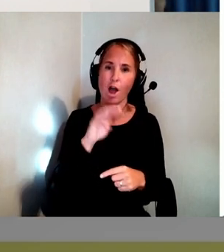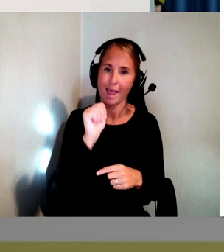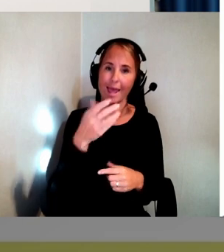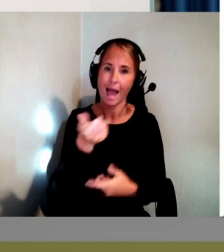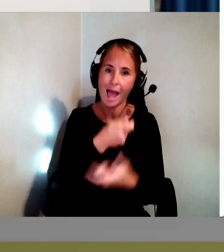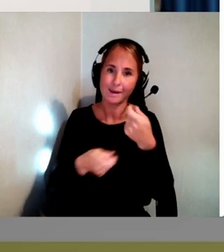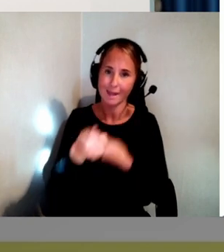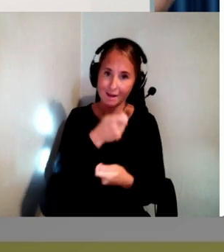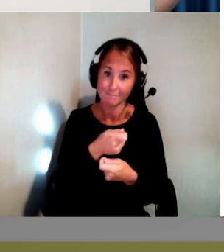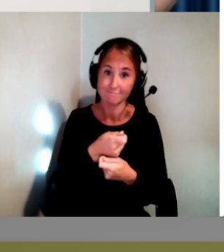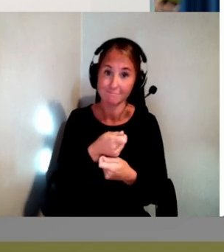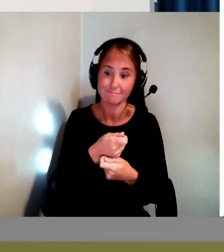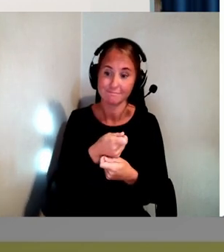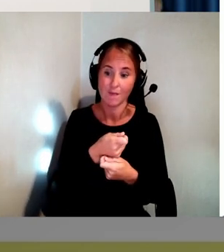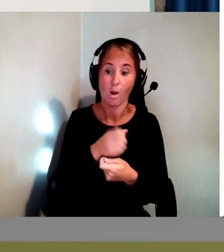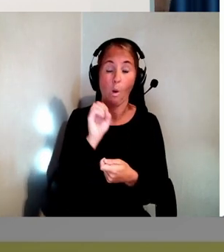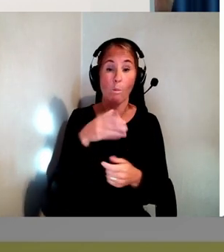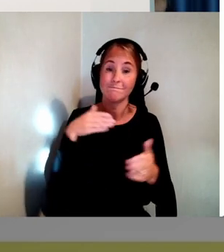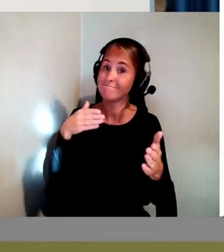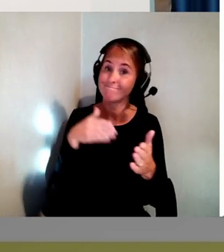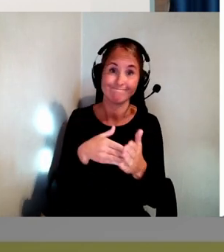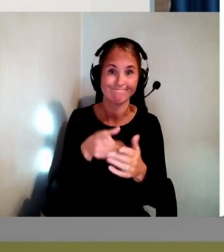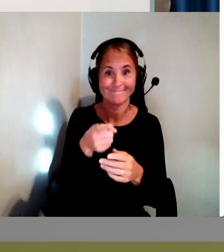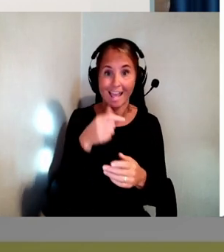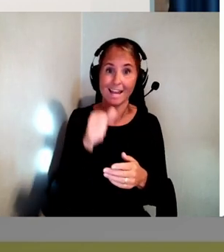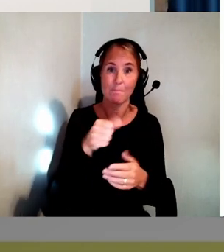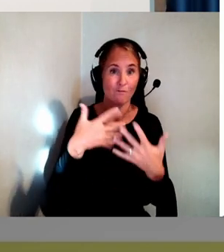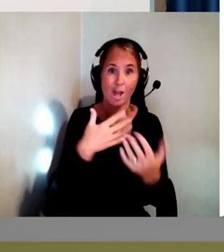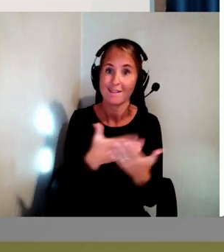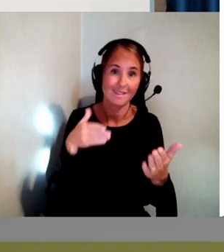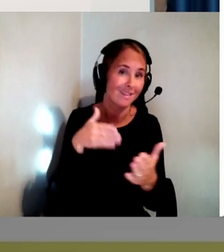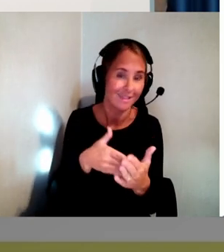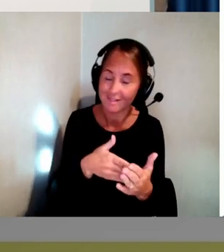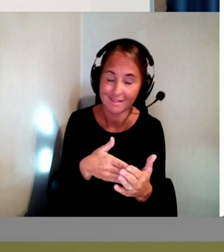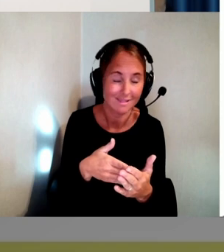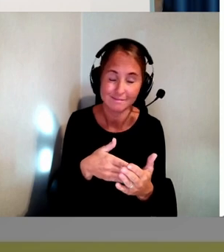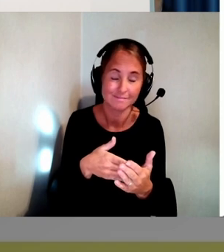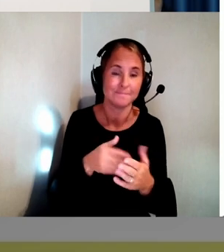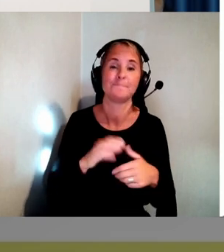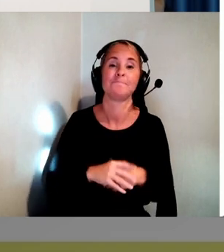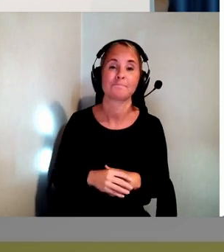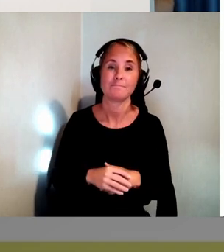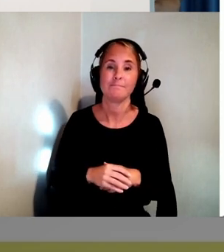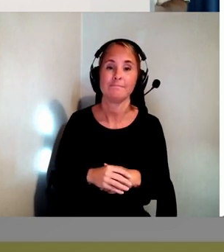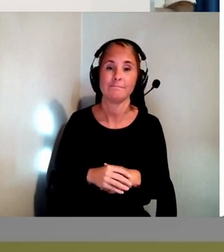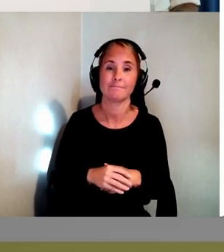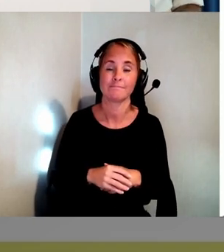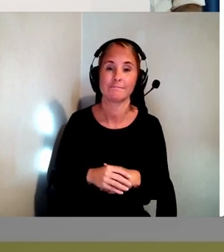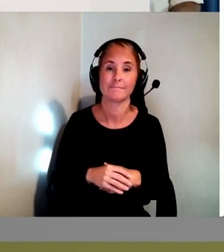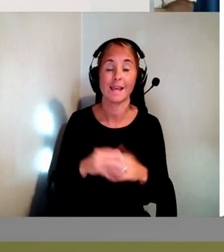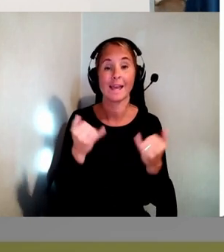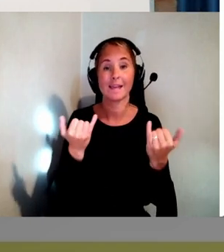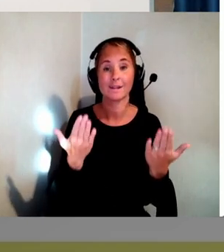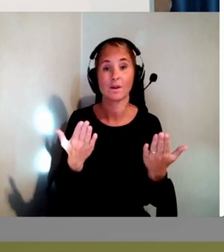är liksom hela grejen funkar inte den så eh ja då går det ju inte eh så jag har med mig då tre exempel från